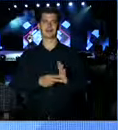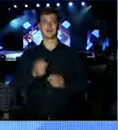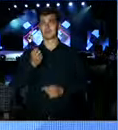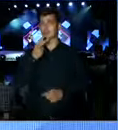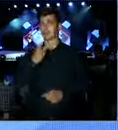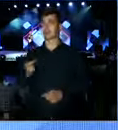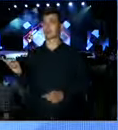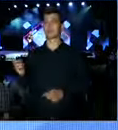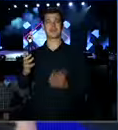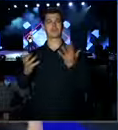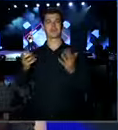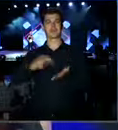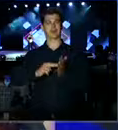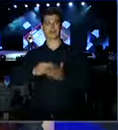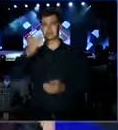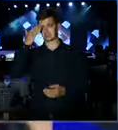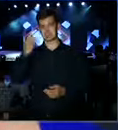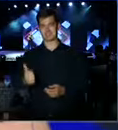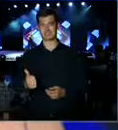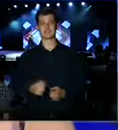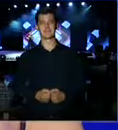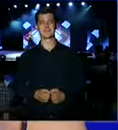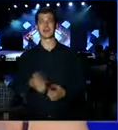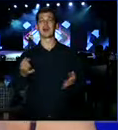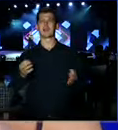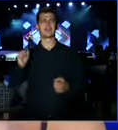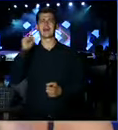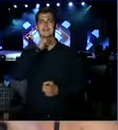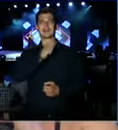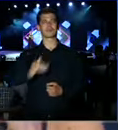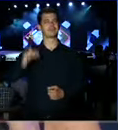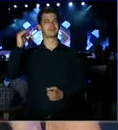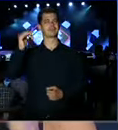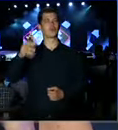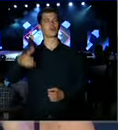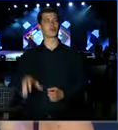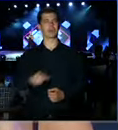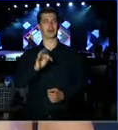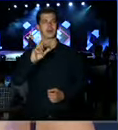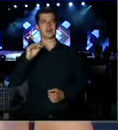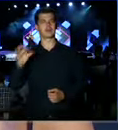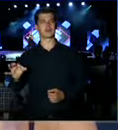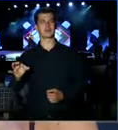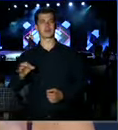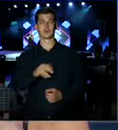zobaczycie Państwo właśnie to tutaj również na scenie. A najstarsza grupa zespołu Trans